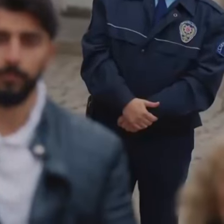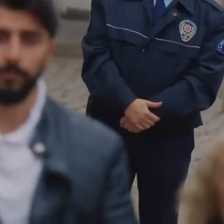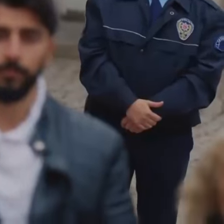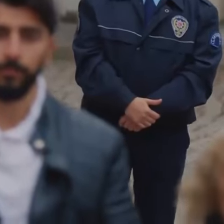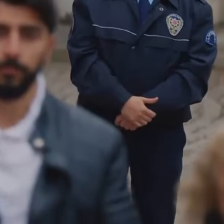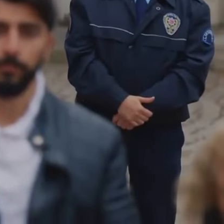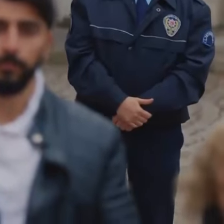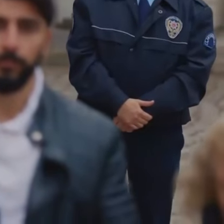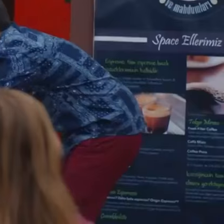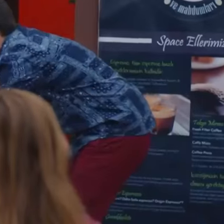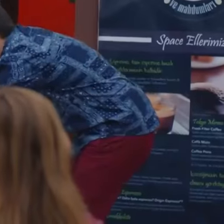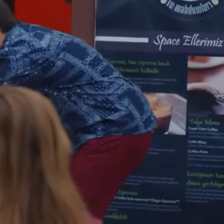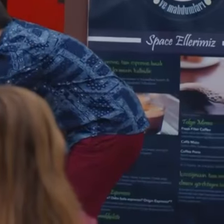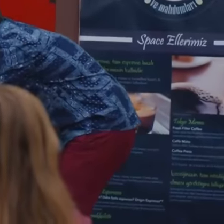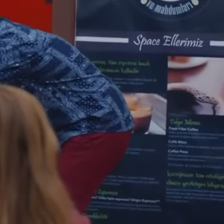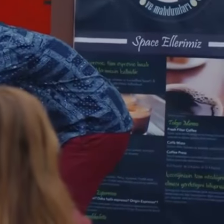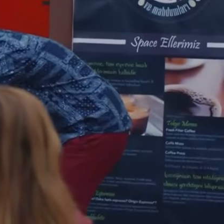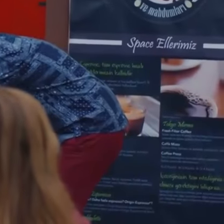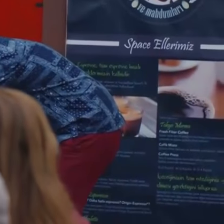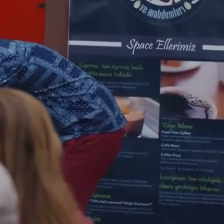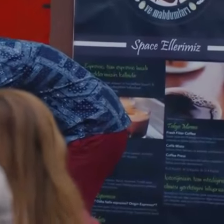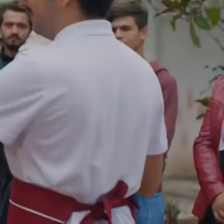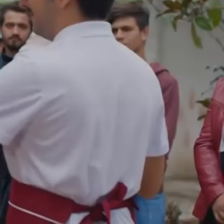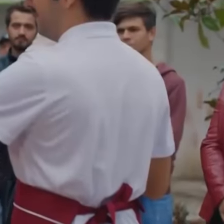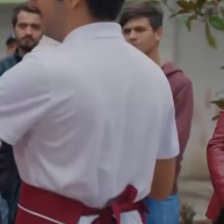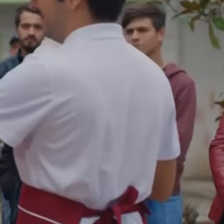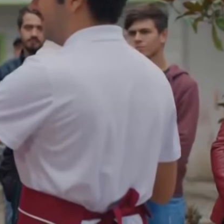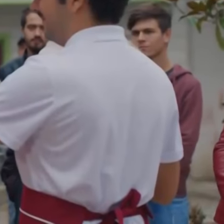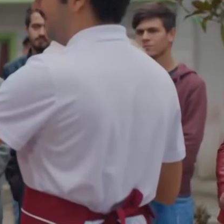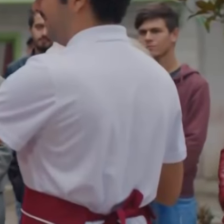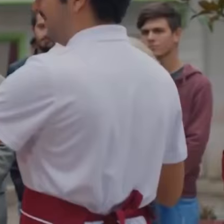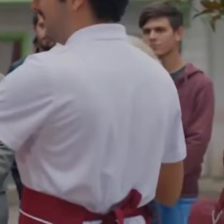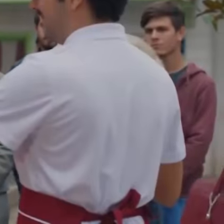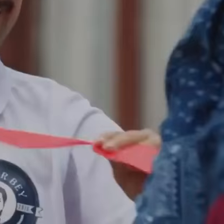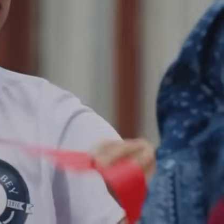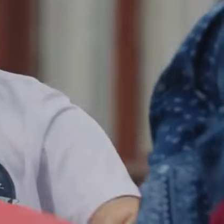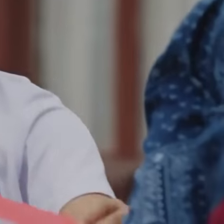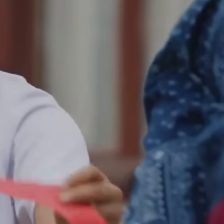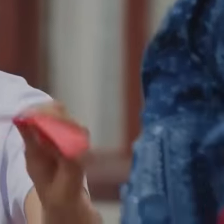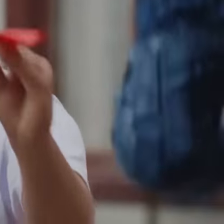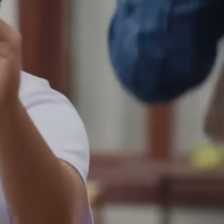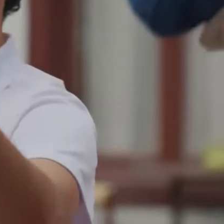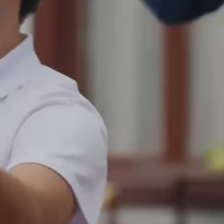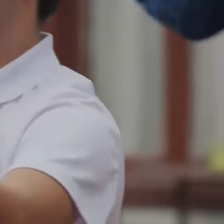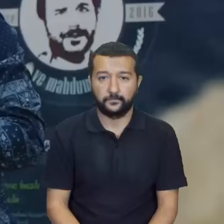Makasa tükürüp Yadigar Bey diye değiştirip kendi resmini eklediği bir pelin kurdelesini kesti.